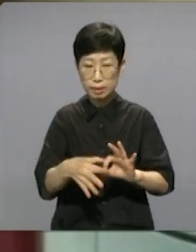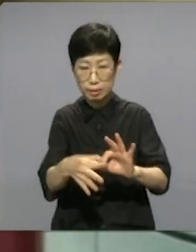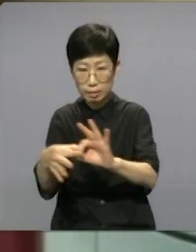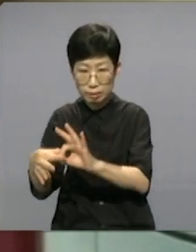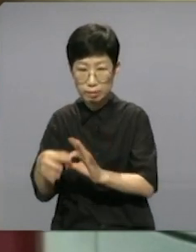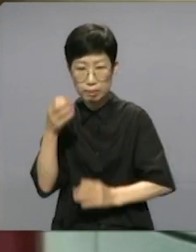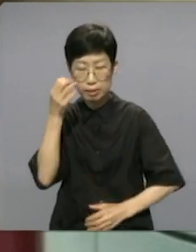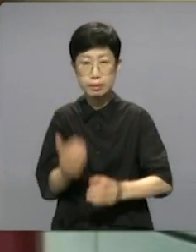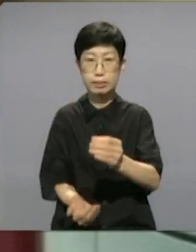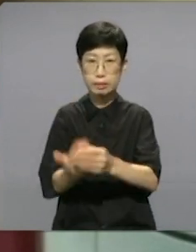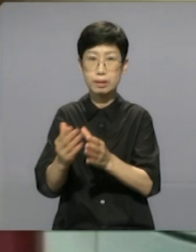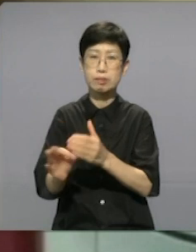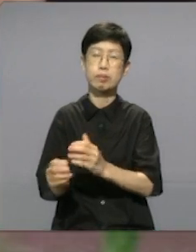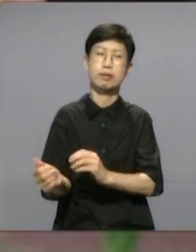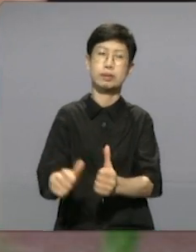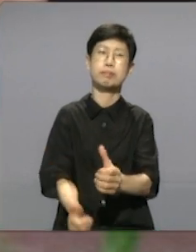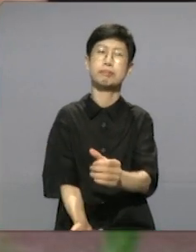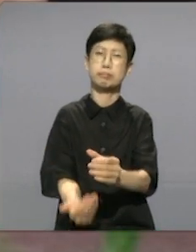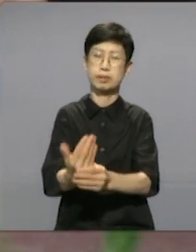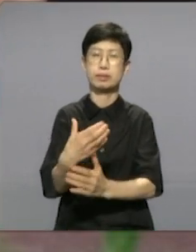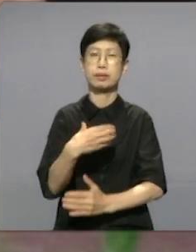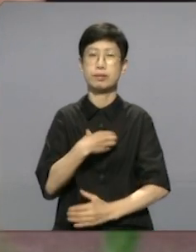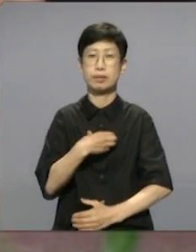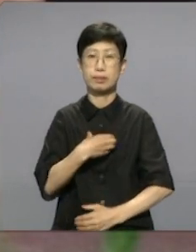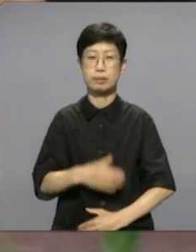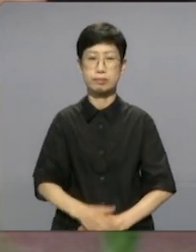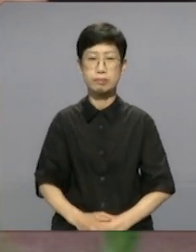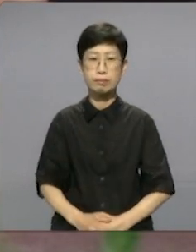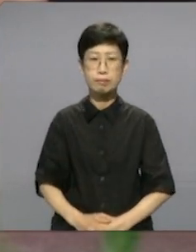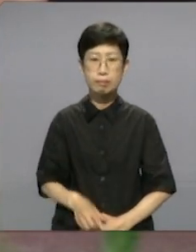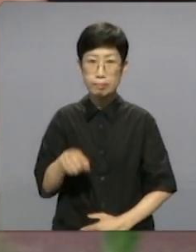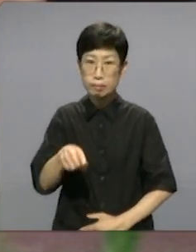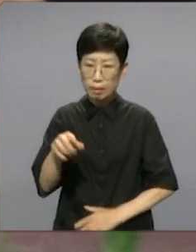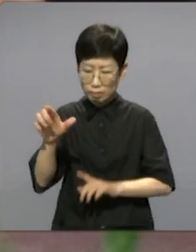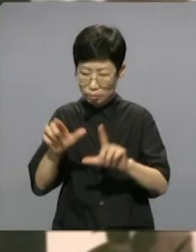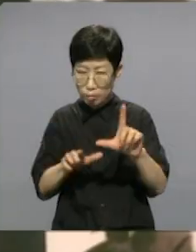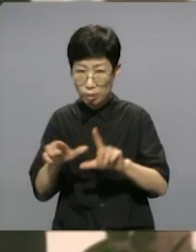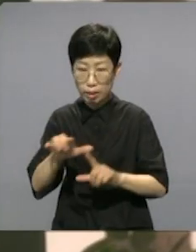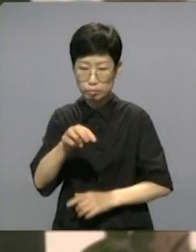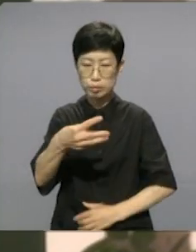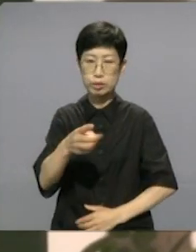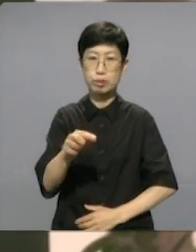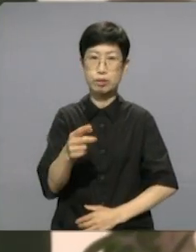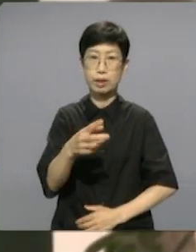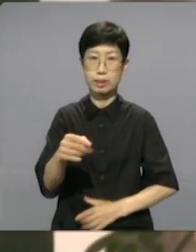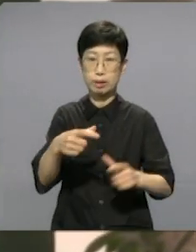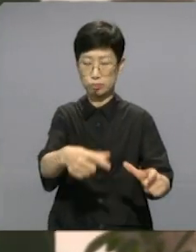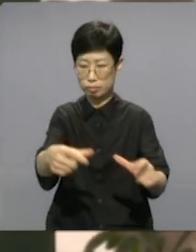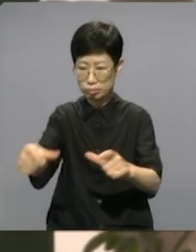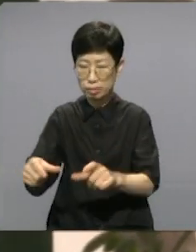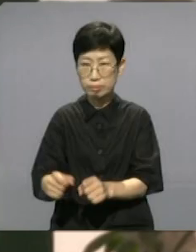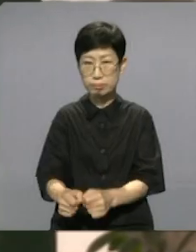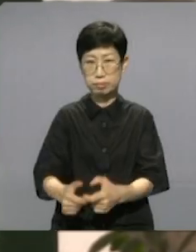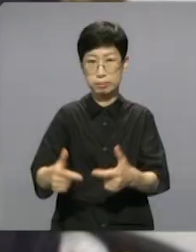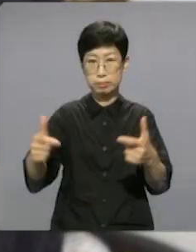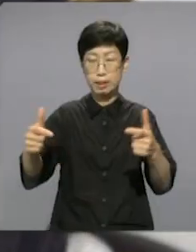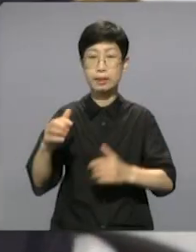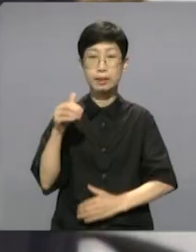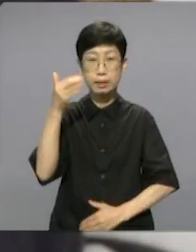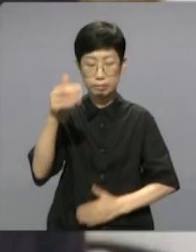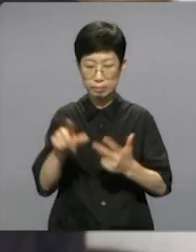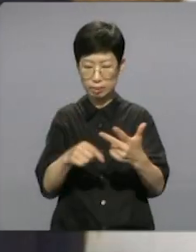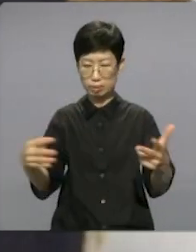this, people are going to die. 기상 당국은 열돔 현상이 플로리다 주와 애리조나 주승으로 확산하며 다음